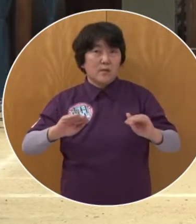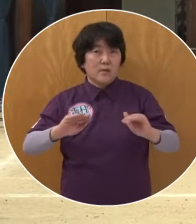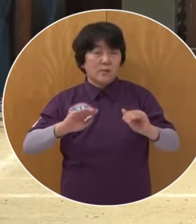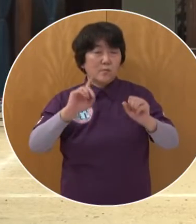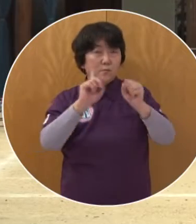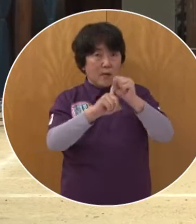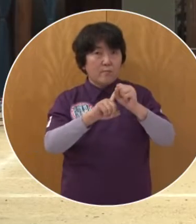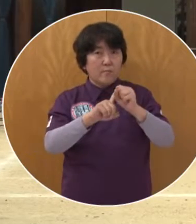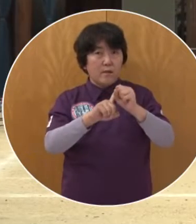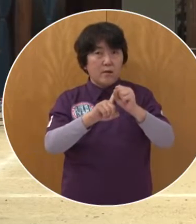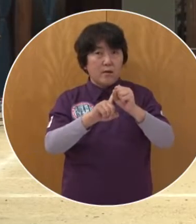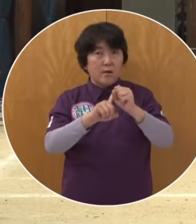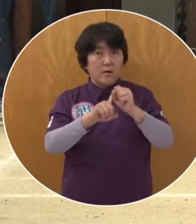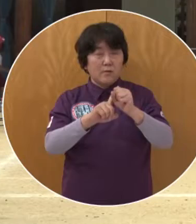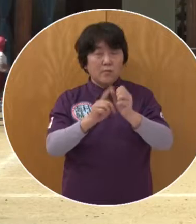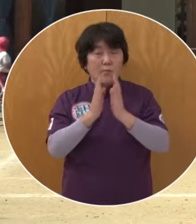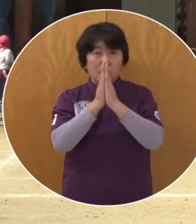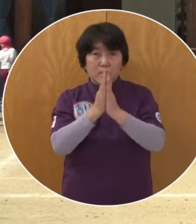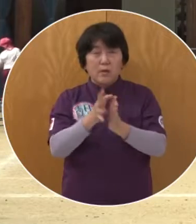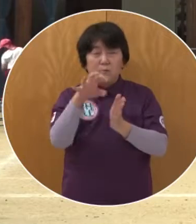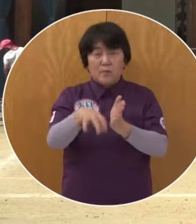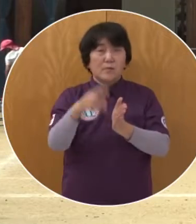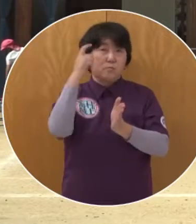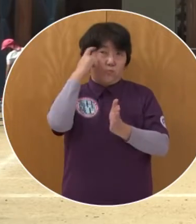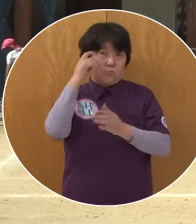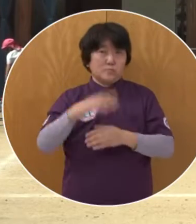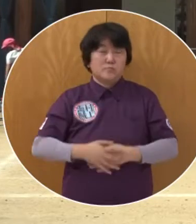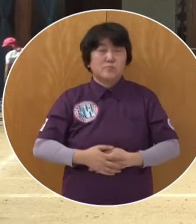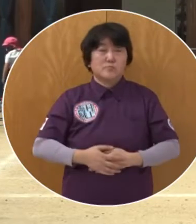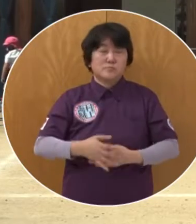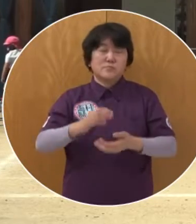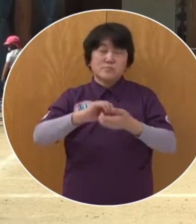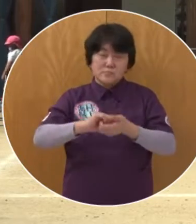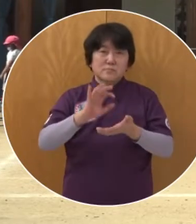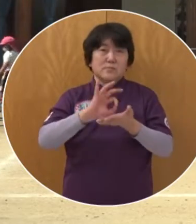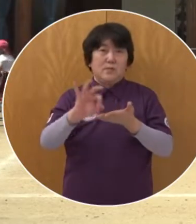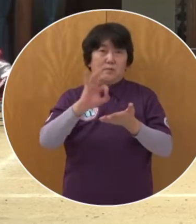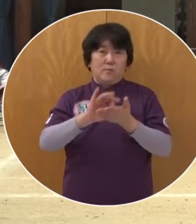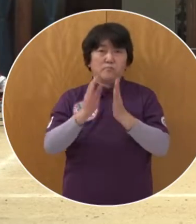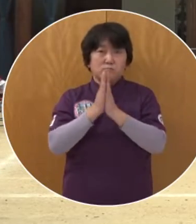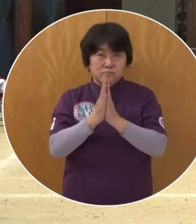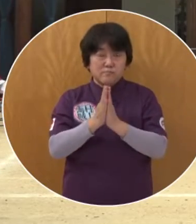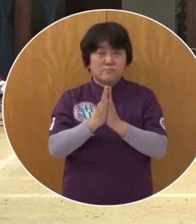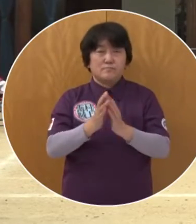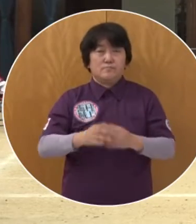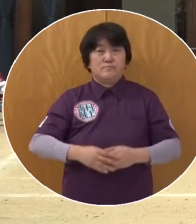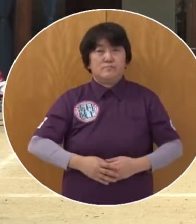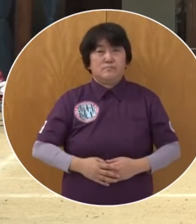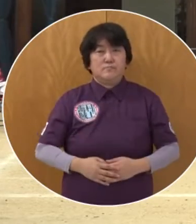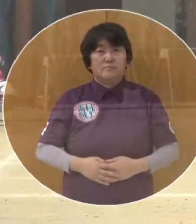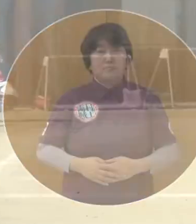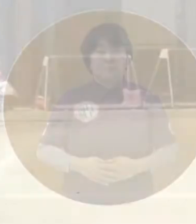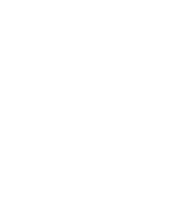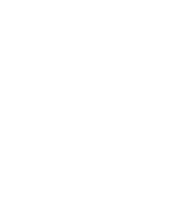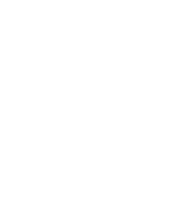った意味の一時預かりかと思いますので、これからもどんどん利用していただいたらと思います。